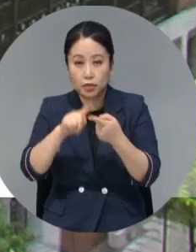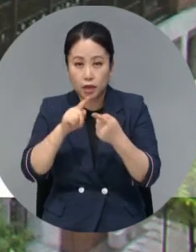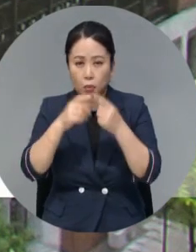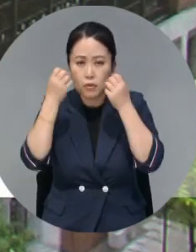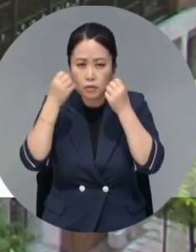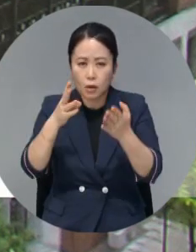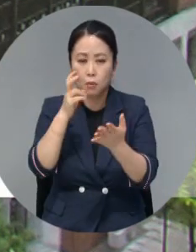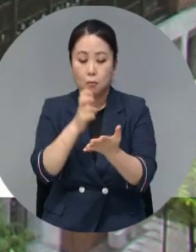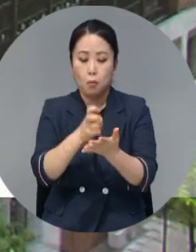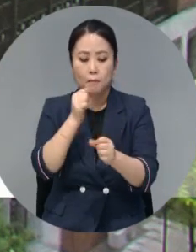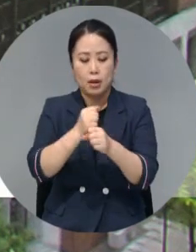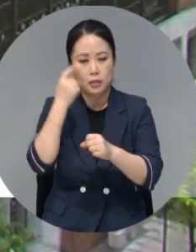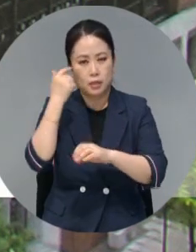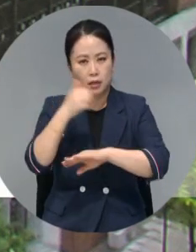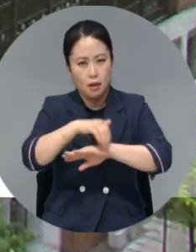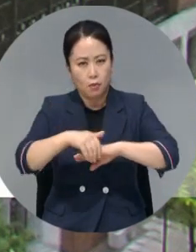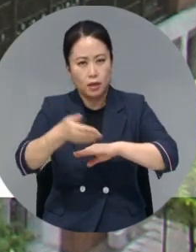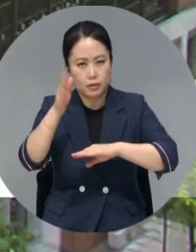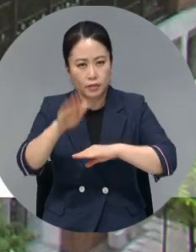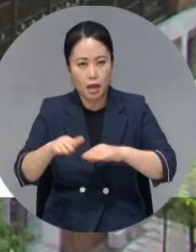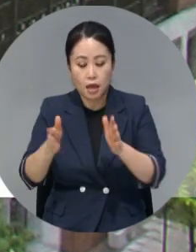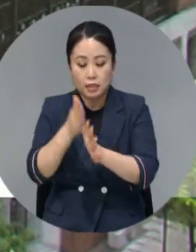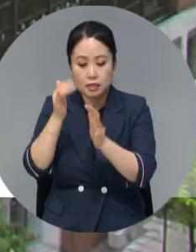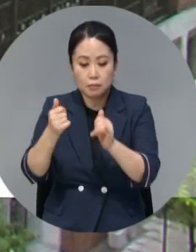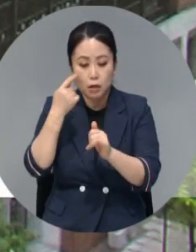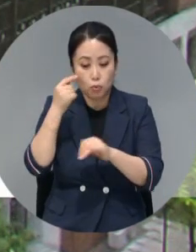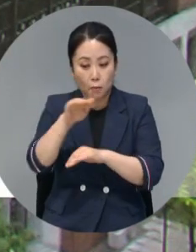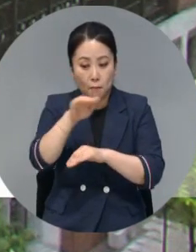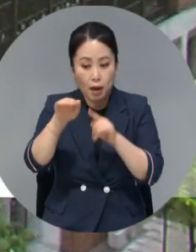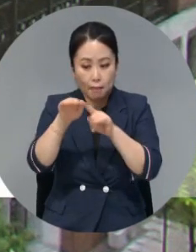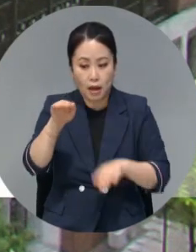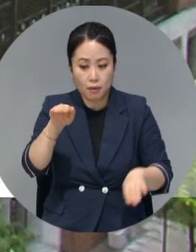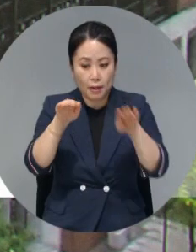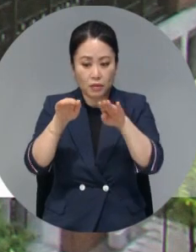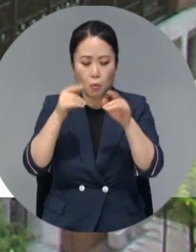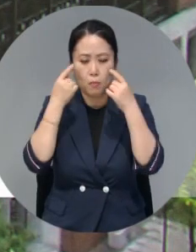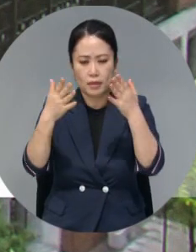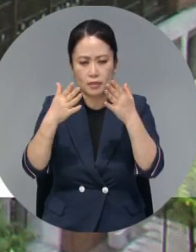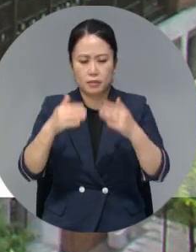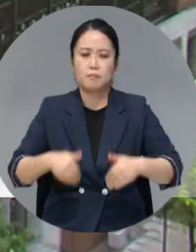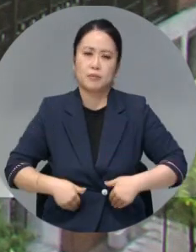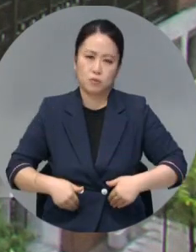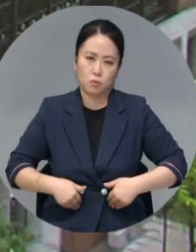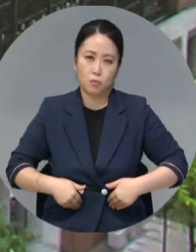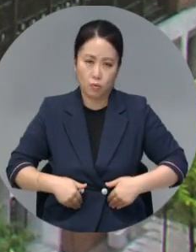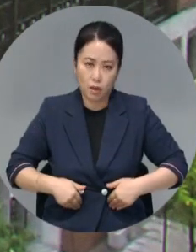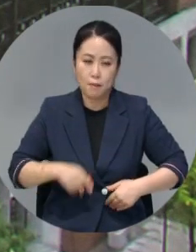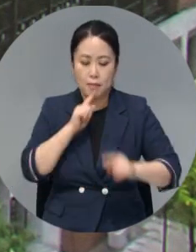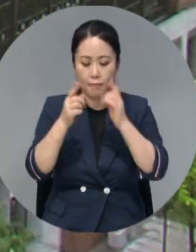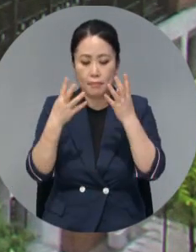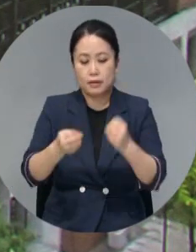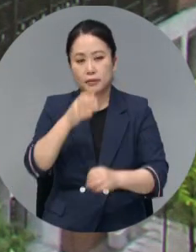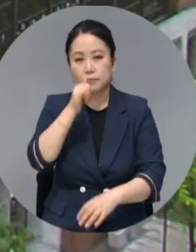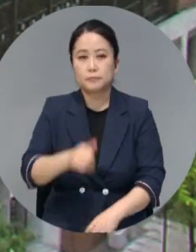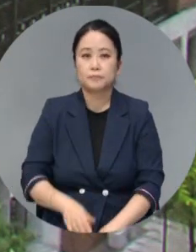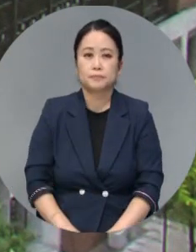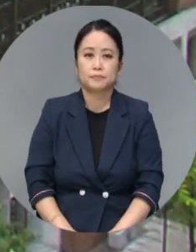시민 눈높이에 맞는 보다 확실한 검증 시스템이 갖춰져야 한다는 목소리가 높습니다. 윤파란 기자의 보도입니다.